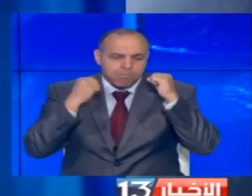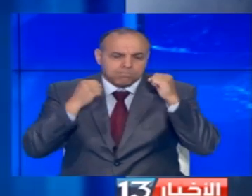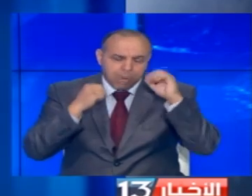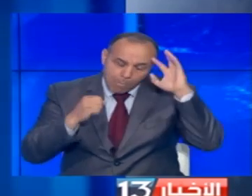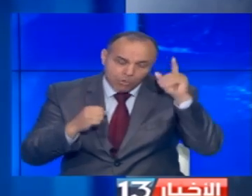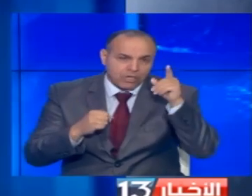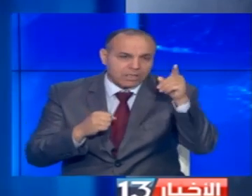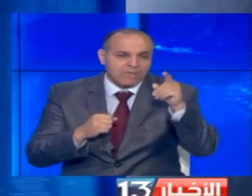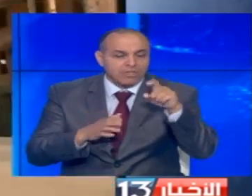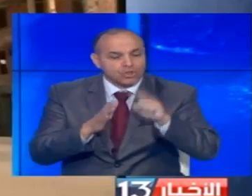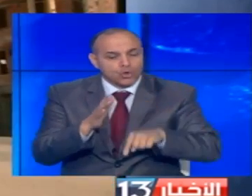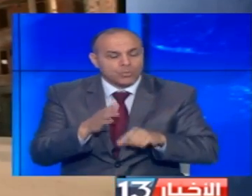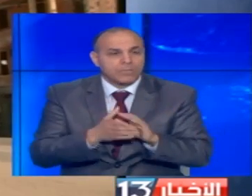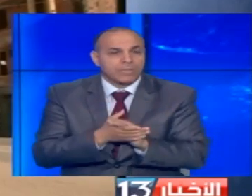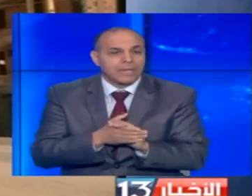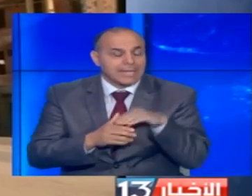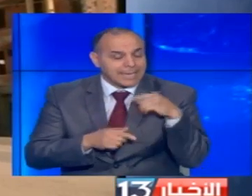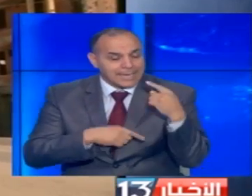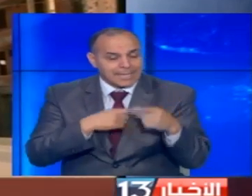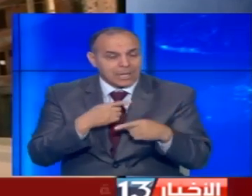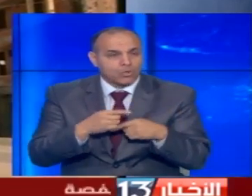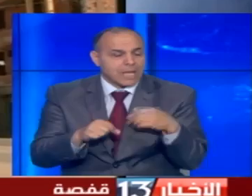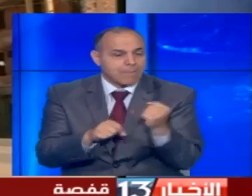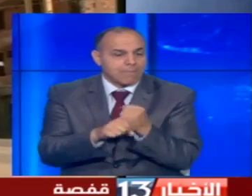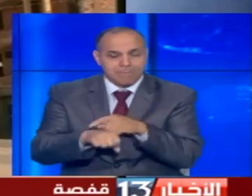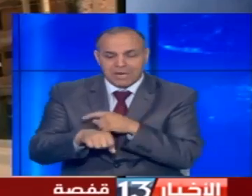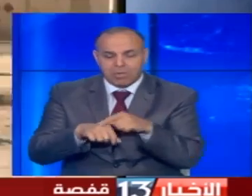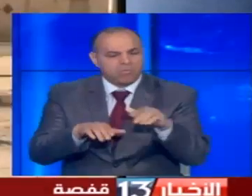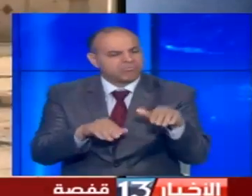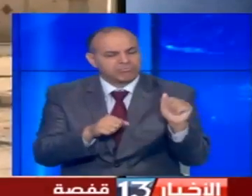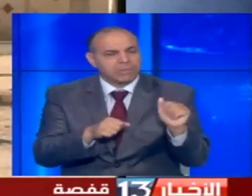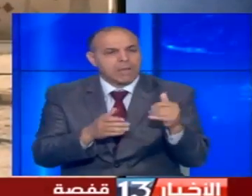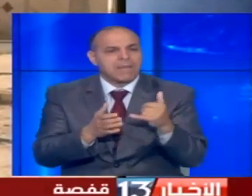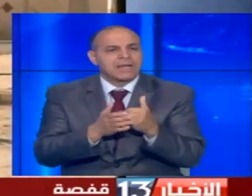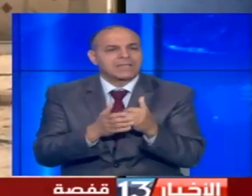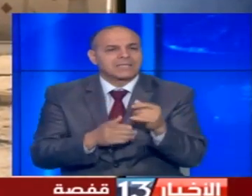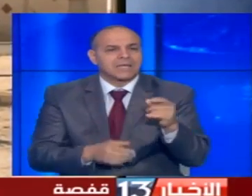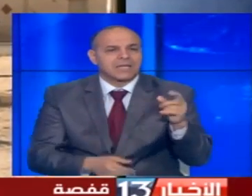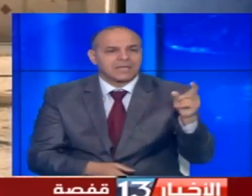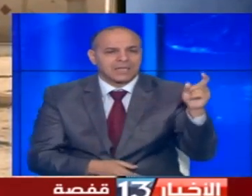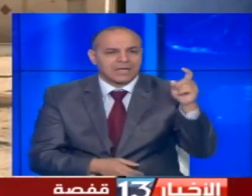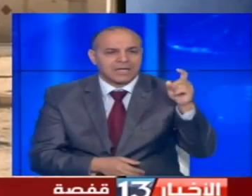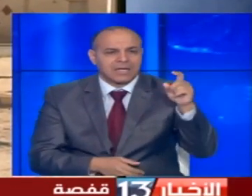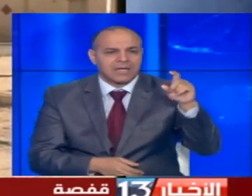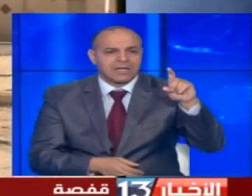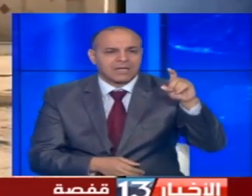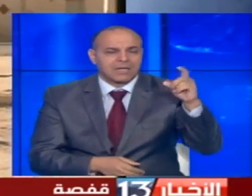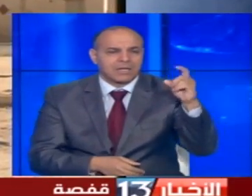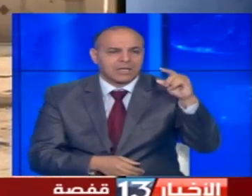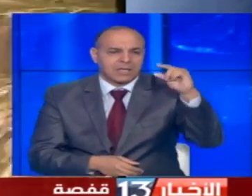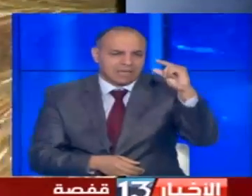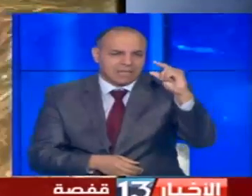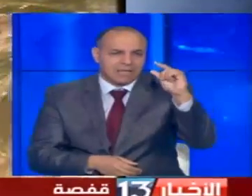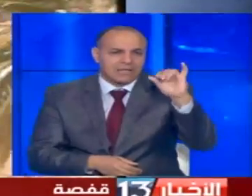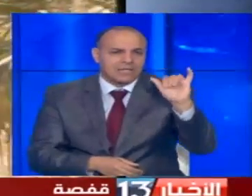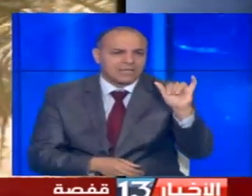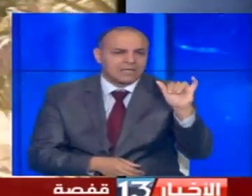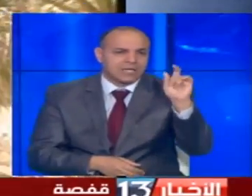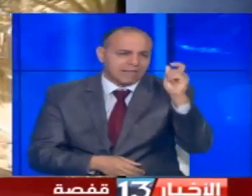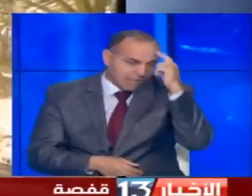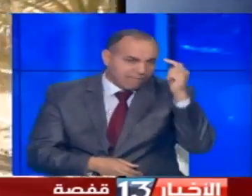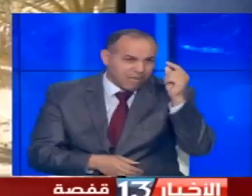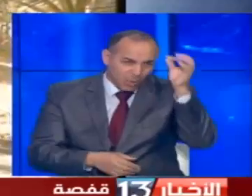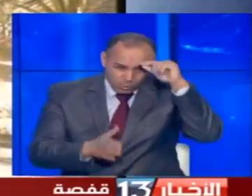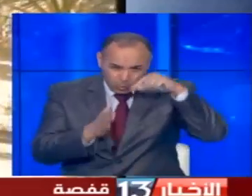الاحتجاجات يتوصل تعطل العمل البلدي ببلديه رديف منذ ما يزيد عن الشهر تقريبا وتتعطل